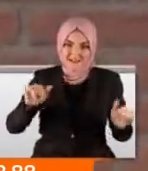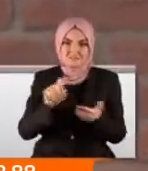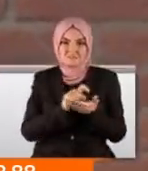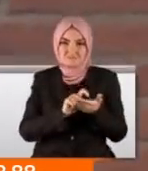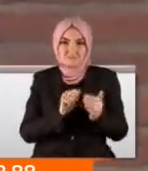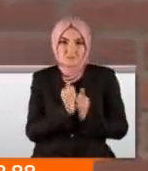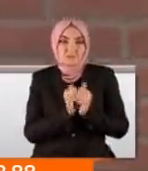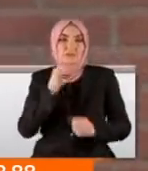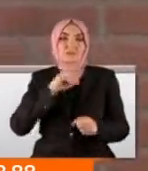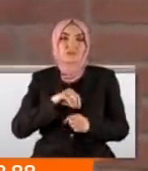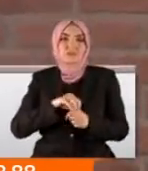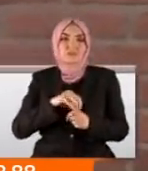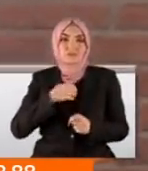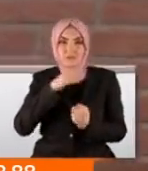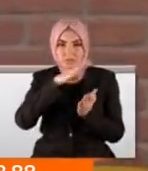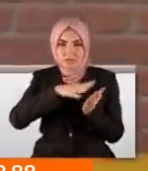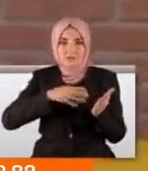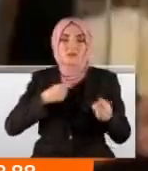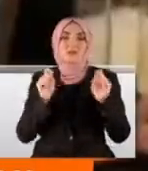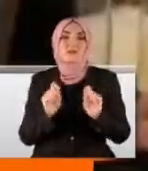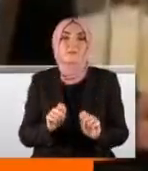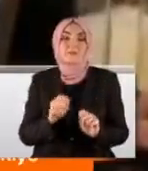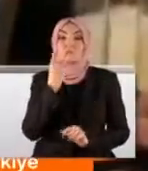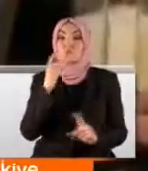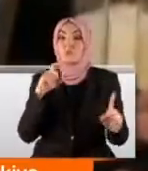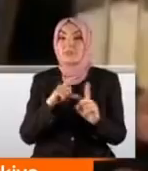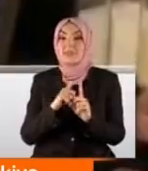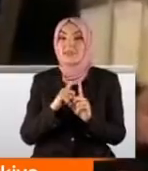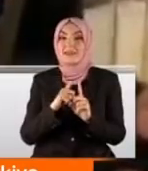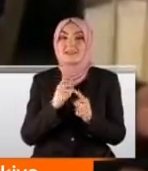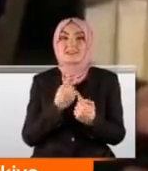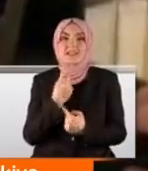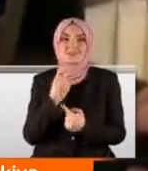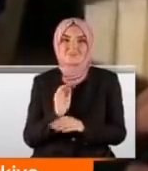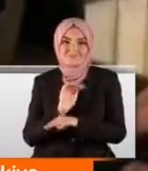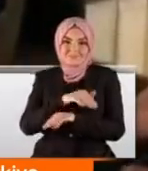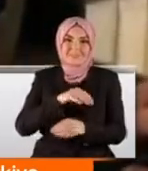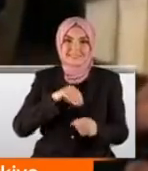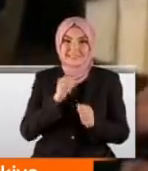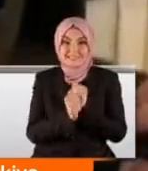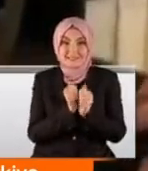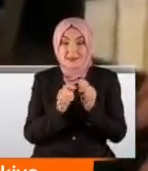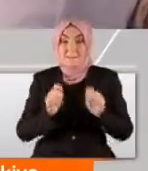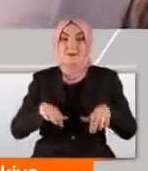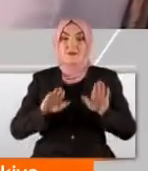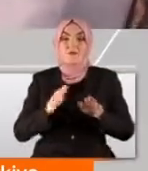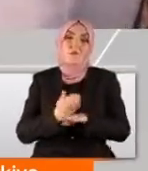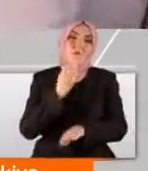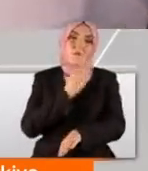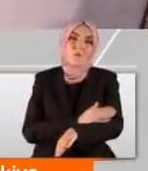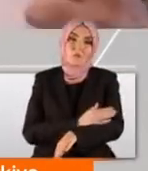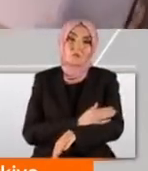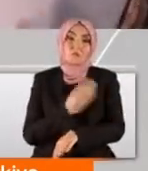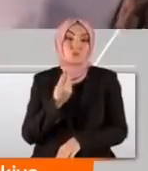ve ekibi protez ayakları 3 boyutlu yazıcıda üretmeden önce 2 ay tasarımın kusursuz olması için çalıştı. İlk önce